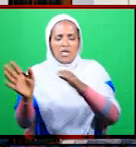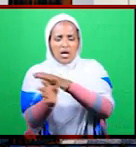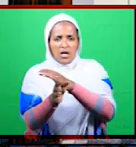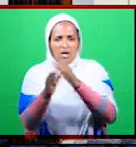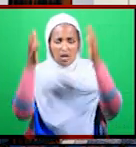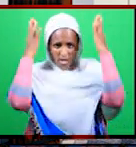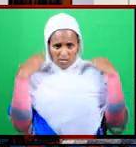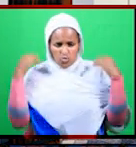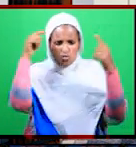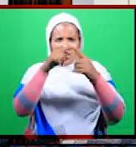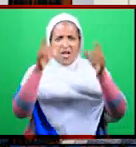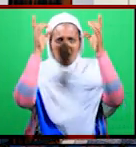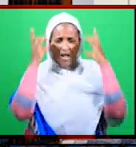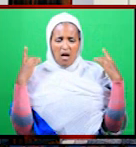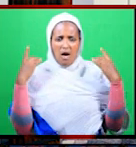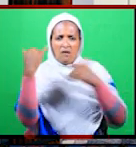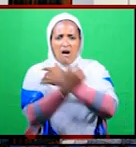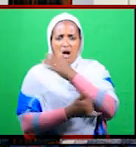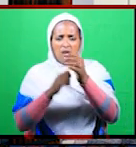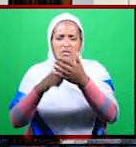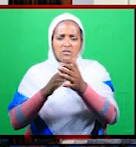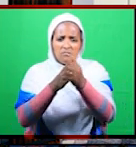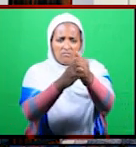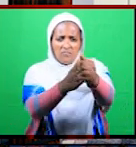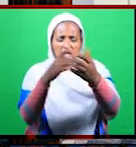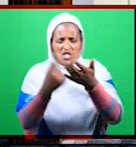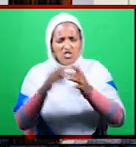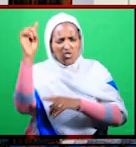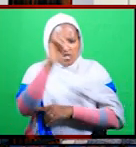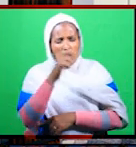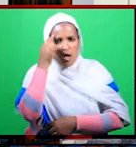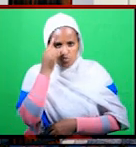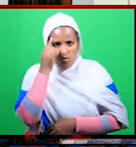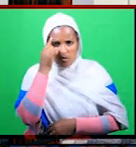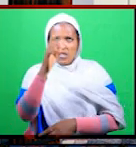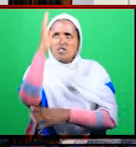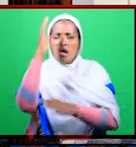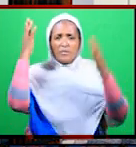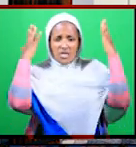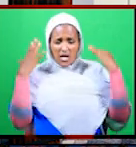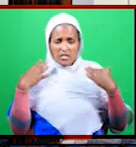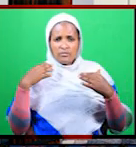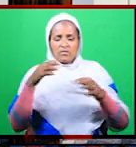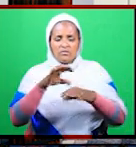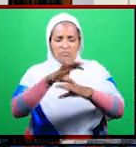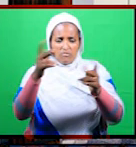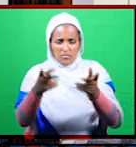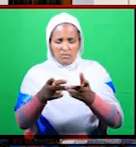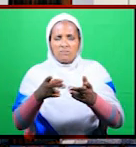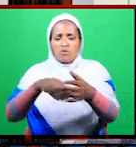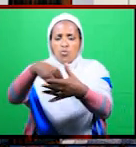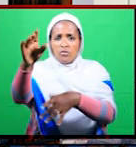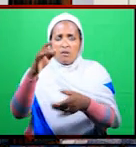ከግብጽ ምድር አውጥቶ ወደ ከናን ሲመራቸው ተዘከሩ ለዛቲ ይላል። ይቺን ቀን አስቧል። እግዚአብሔር ከግብጽ ምድር ያወጣችሁን